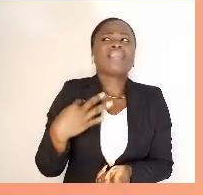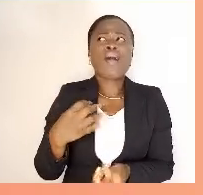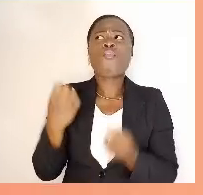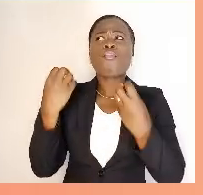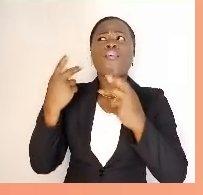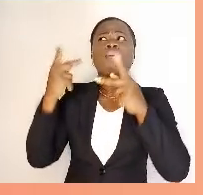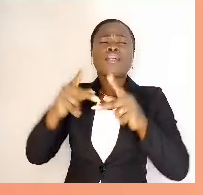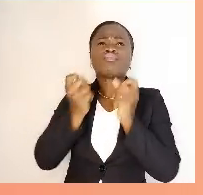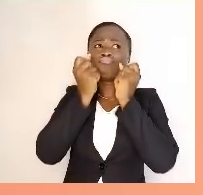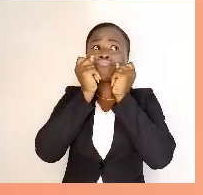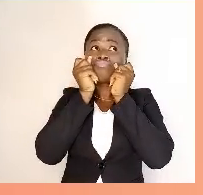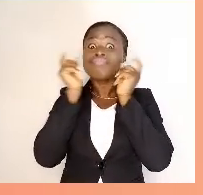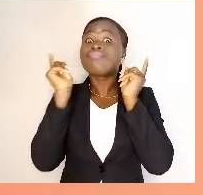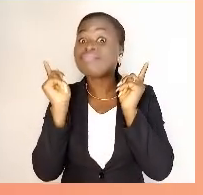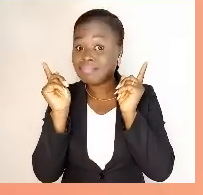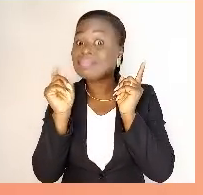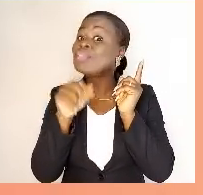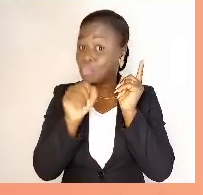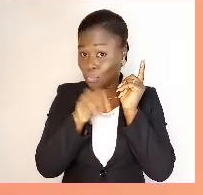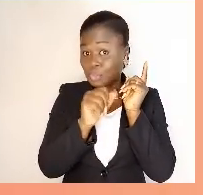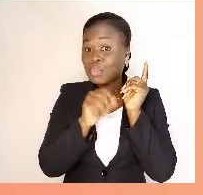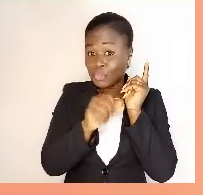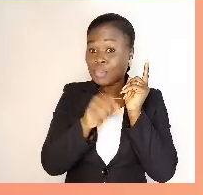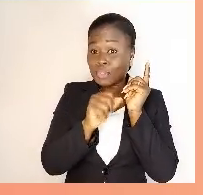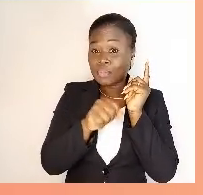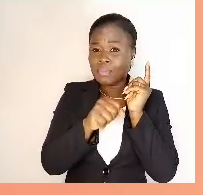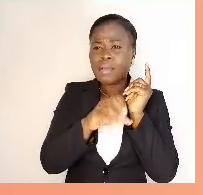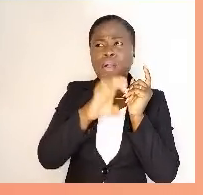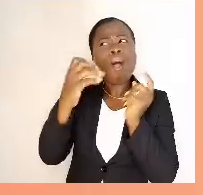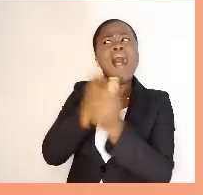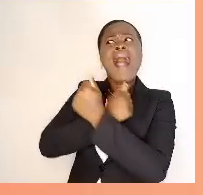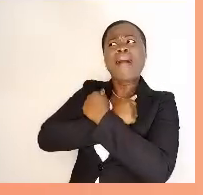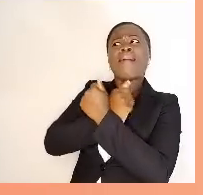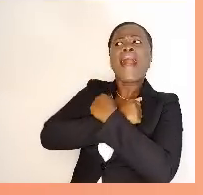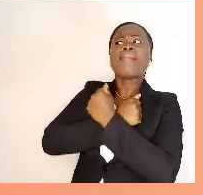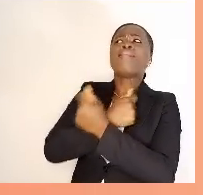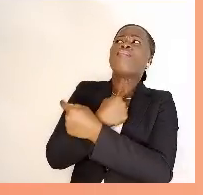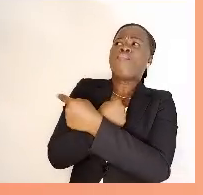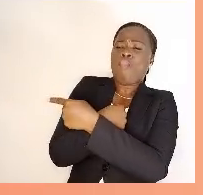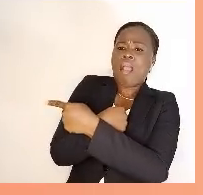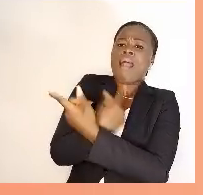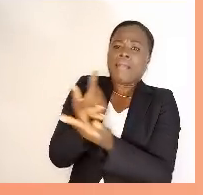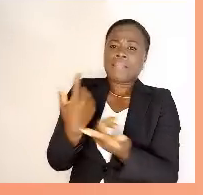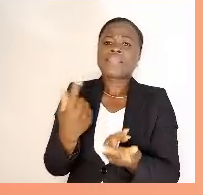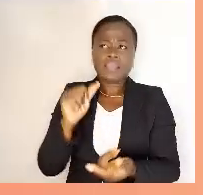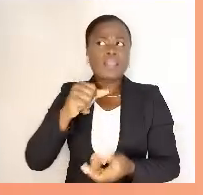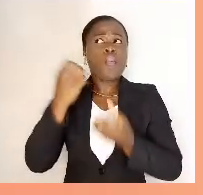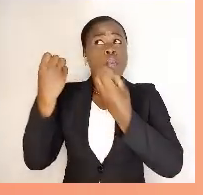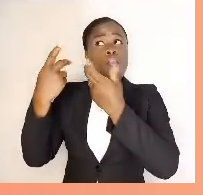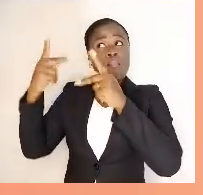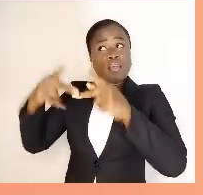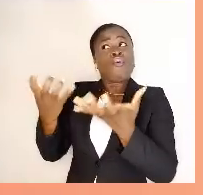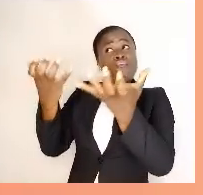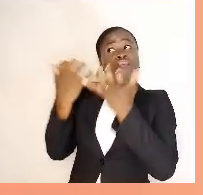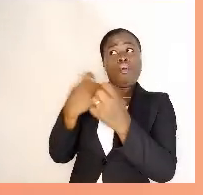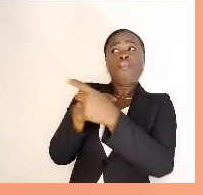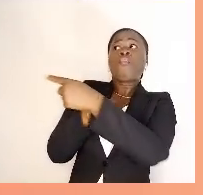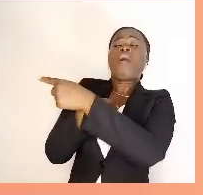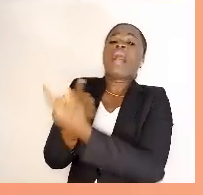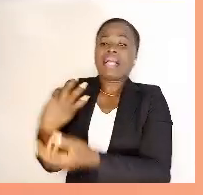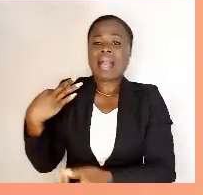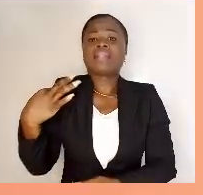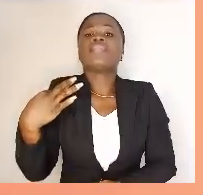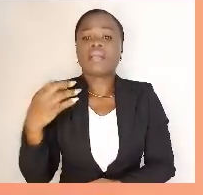surprendra tous ceux et celles nombreux dont je connais l'admiration, la